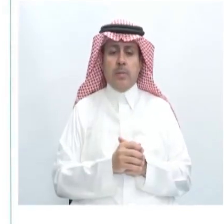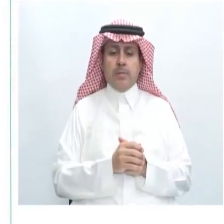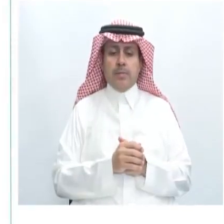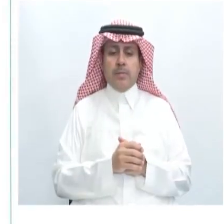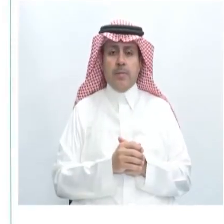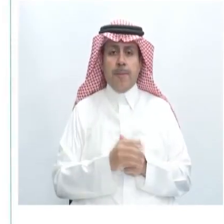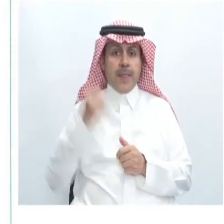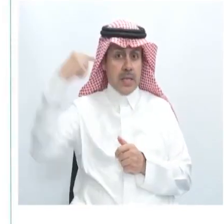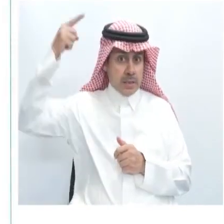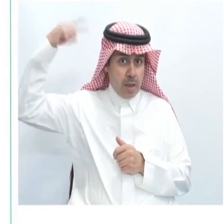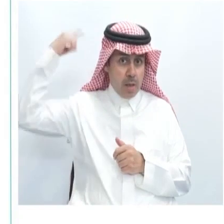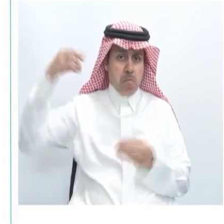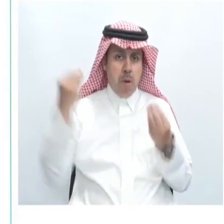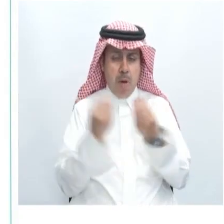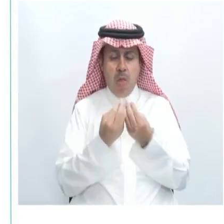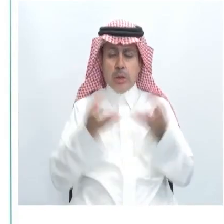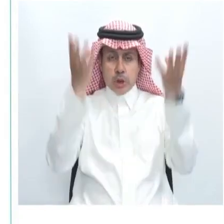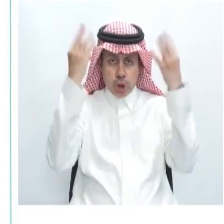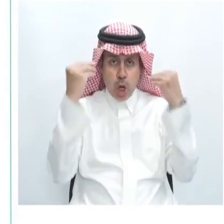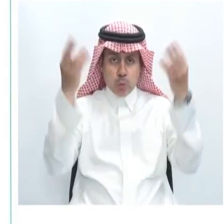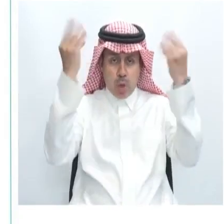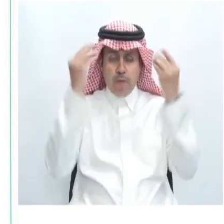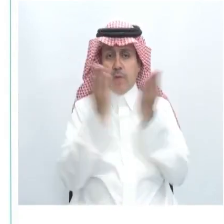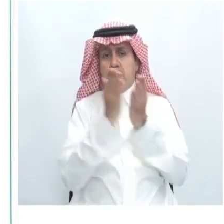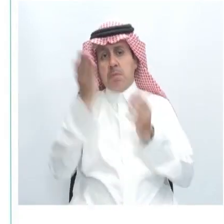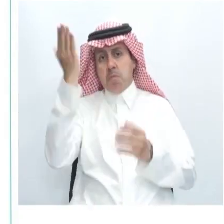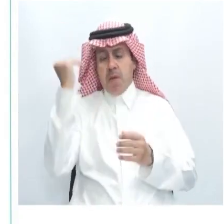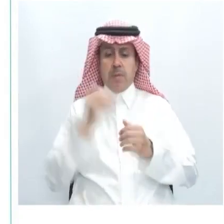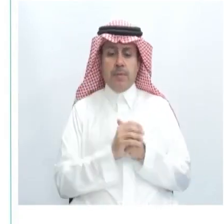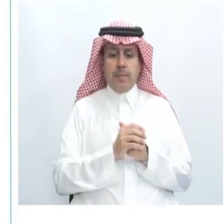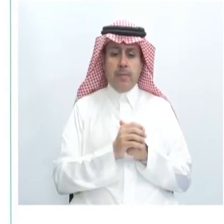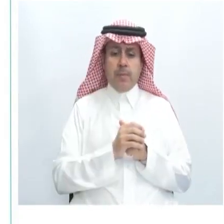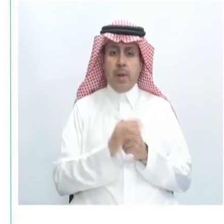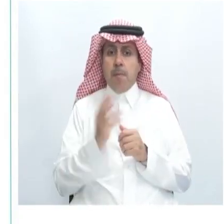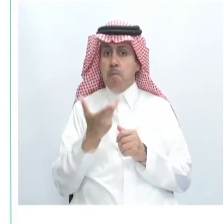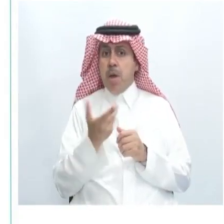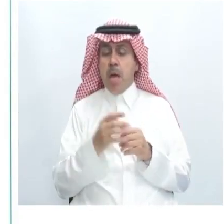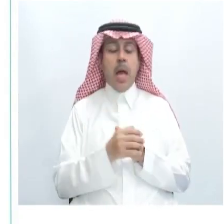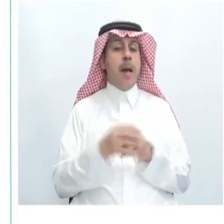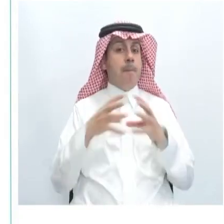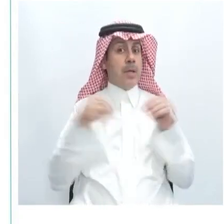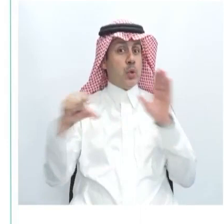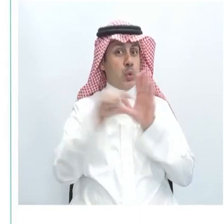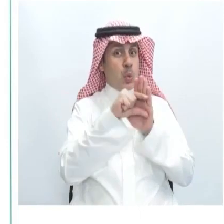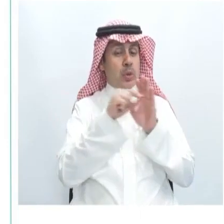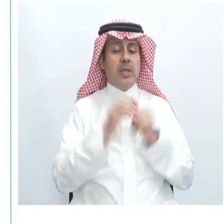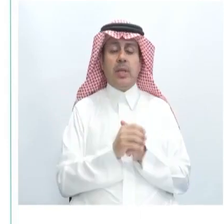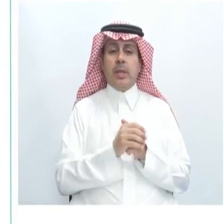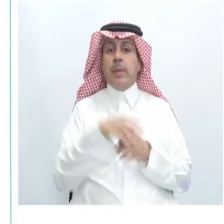دعونا نستذكر سويا في الدرس السابق وهو ما المقصود بالتسويق